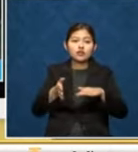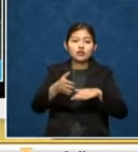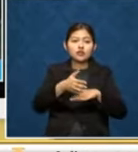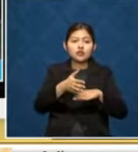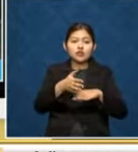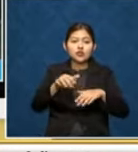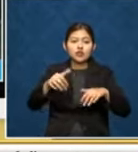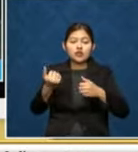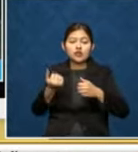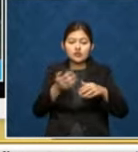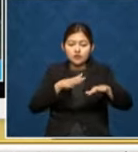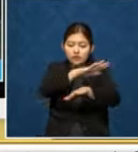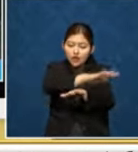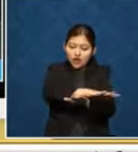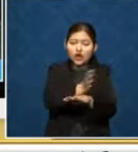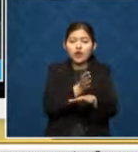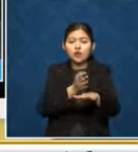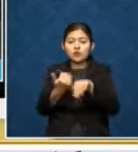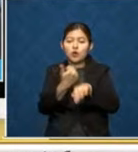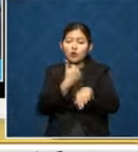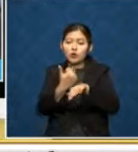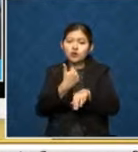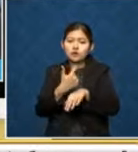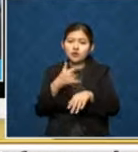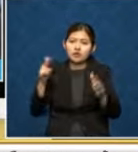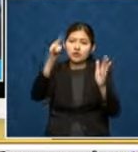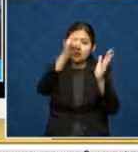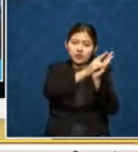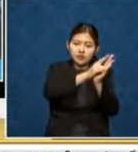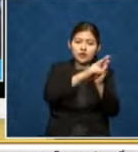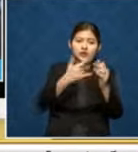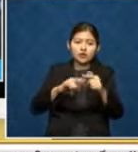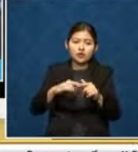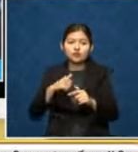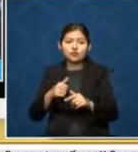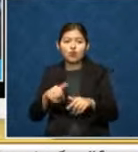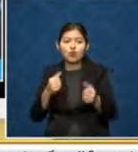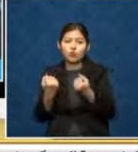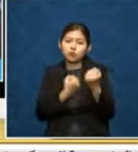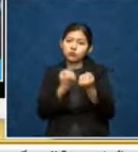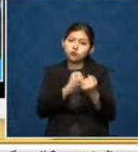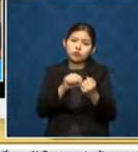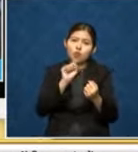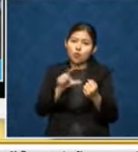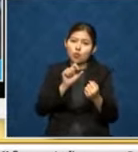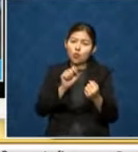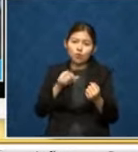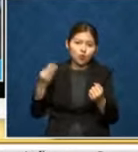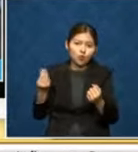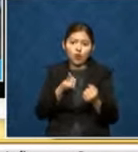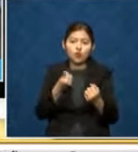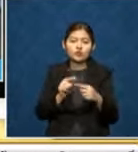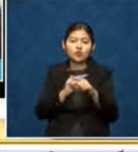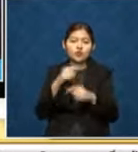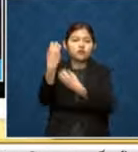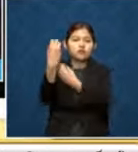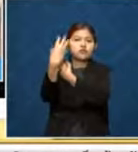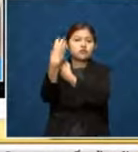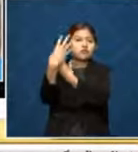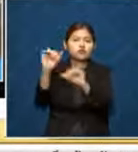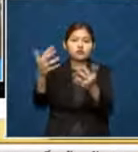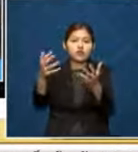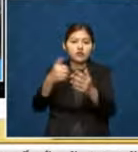บินทำให้ปริมาณรถจำนวนมากและวิ่งด้วยความเร็วสูงแต่ไม่มีสัญญาณไฟจราจรจึงเกิดอุ